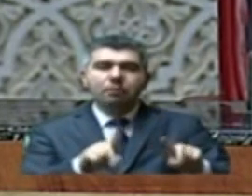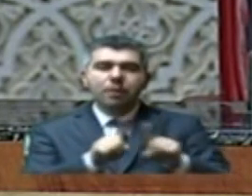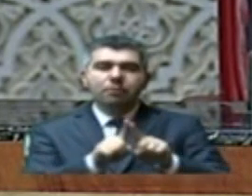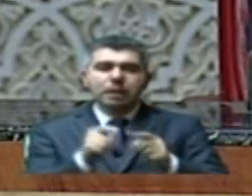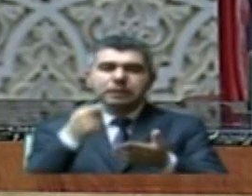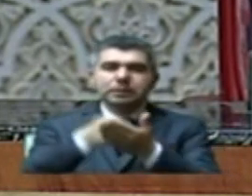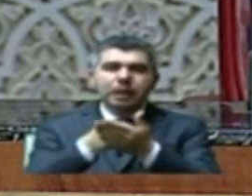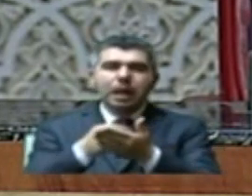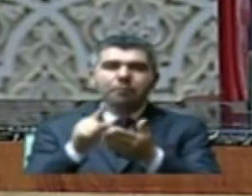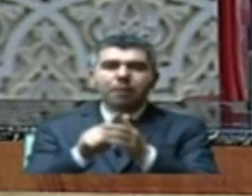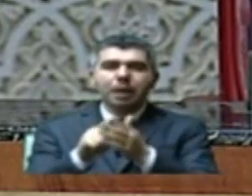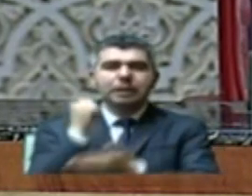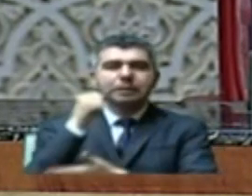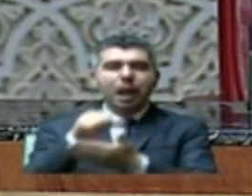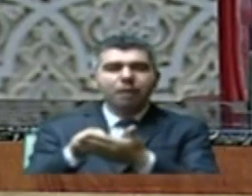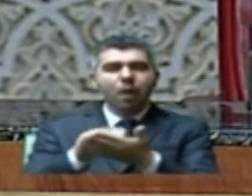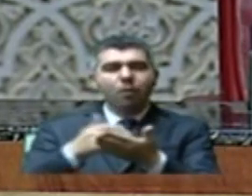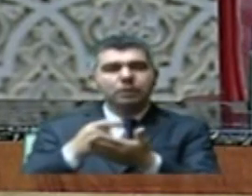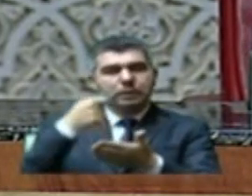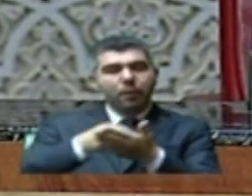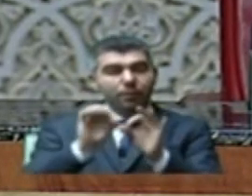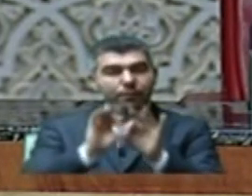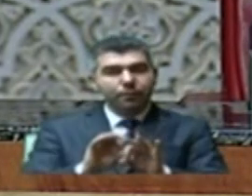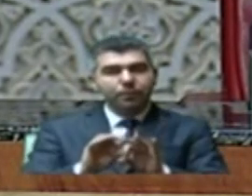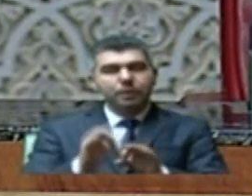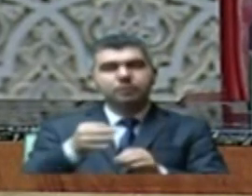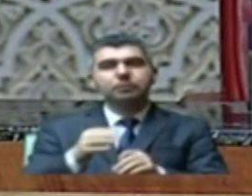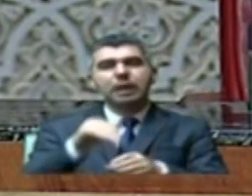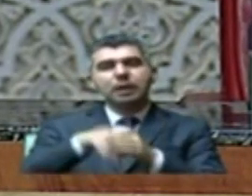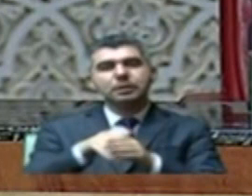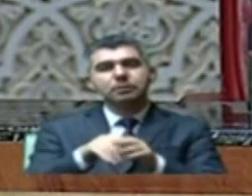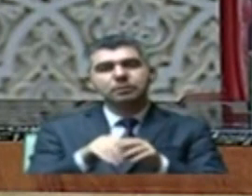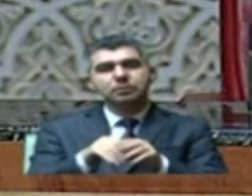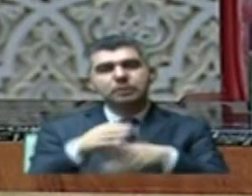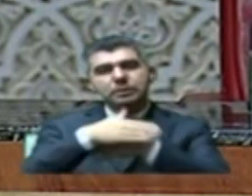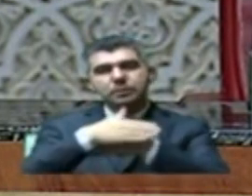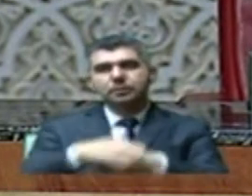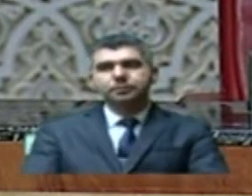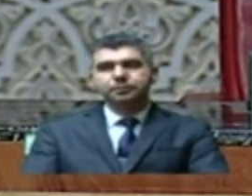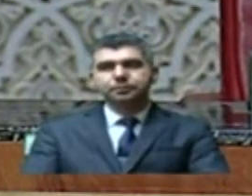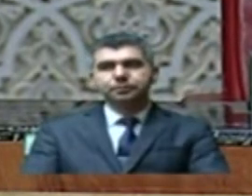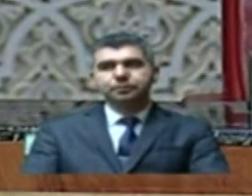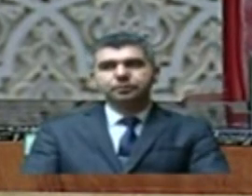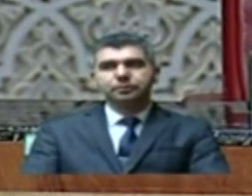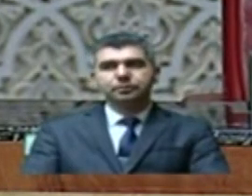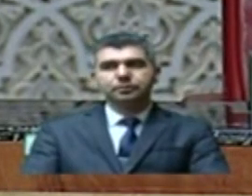الغرامات. الكلمة لحسد المستشارين فريق التجمع الوطني للأحرار. تفضل سيد المستشار.